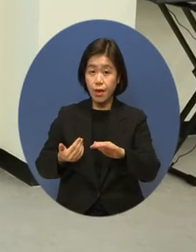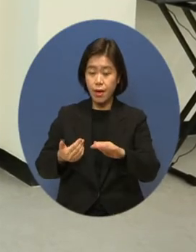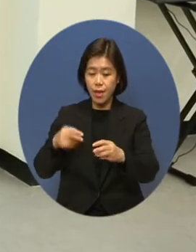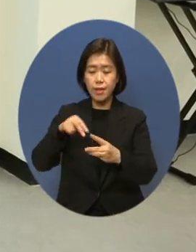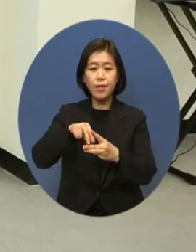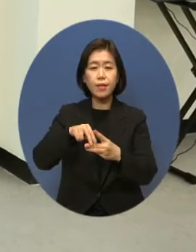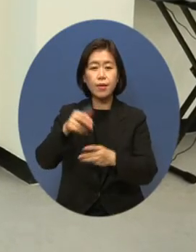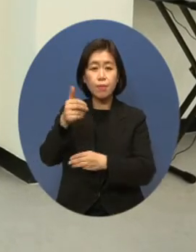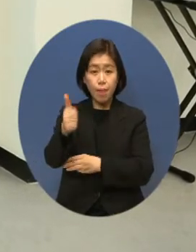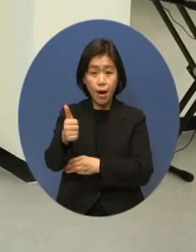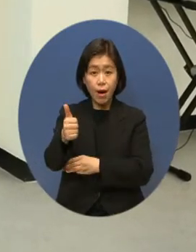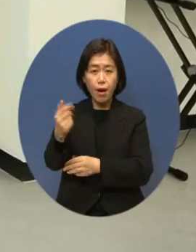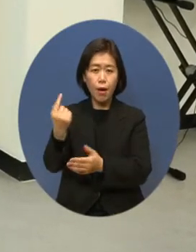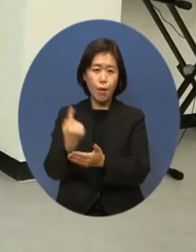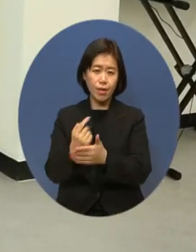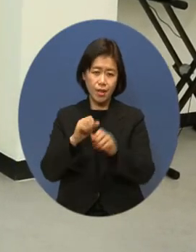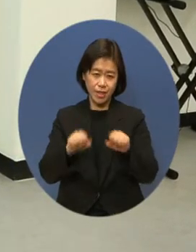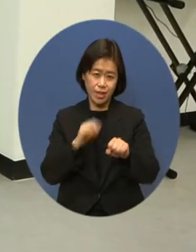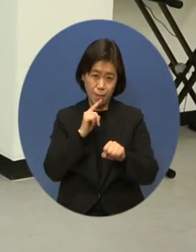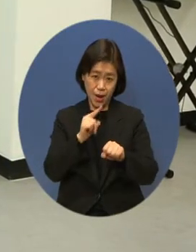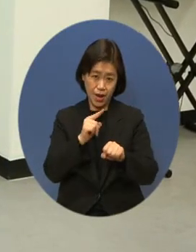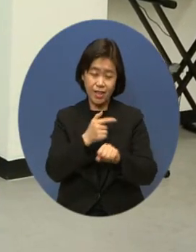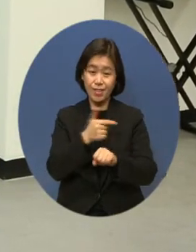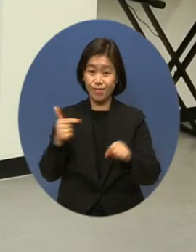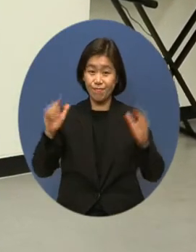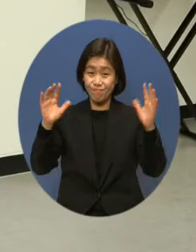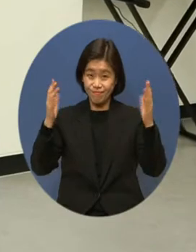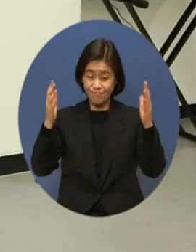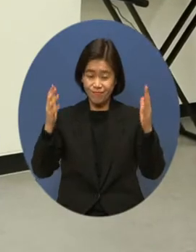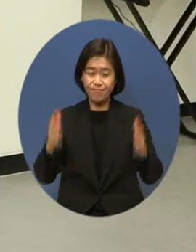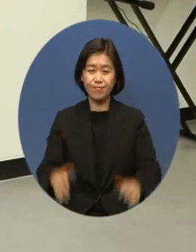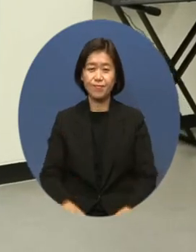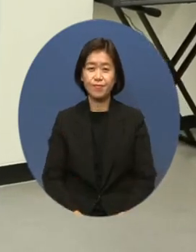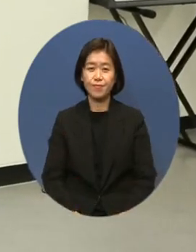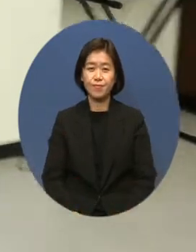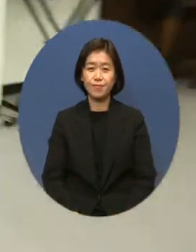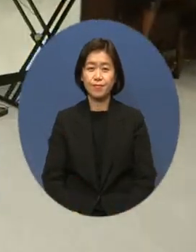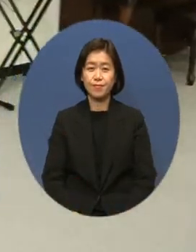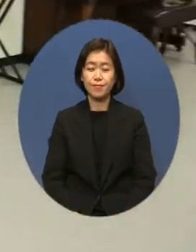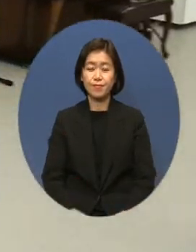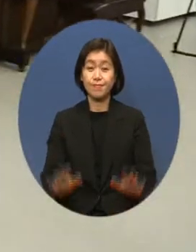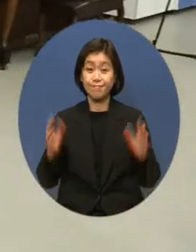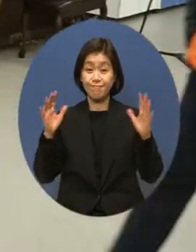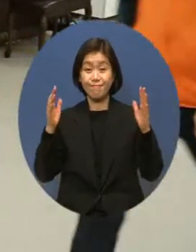센터장님 나오셔서 네, 인사 말씀 해주시겠습니다. 큰 박수 부탁드릴게요.